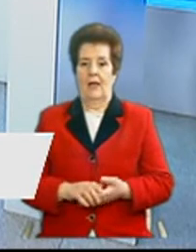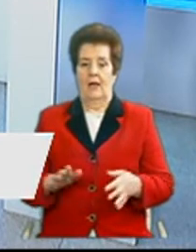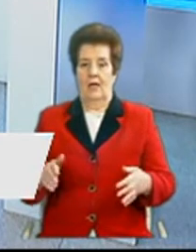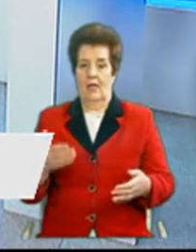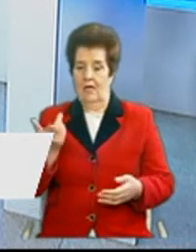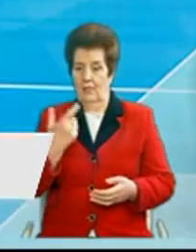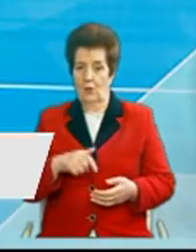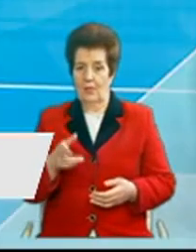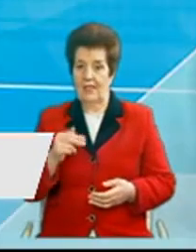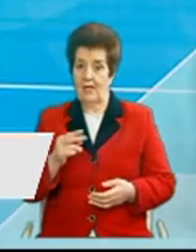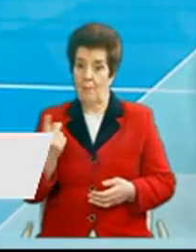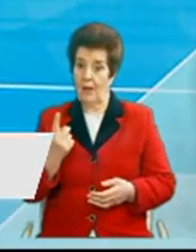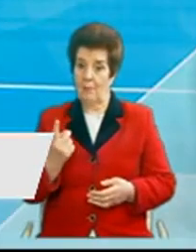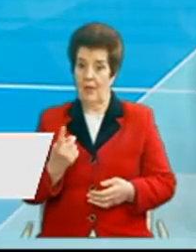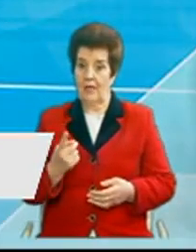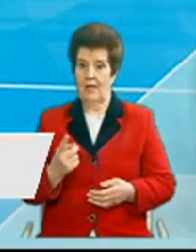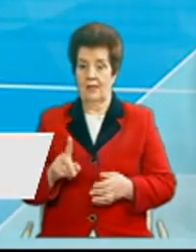Deliu, prima întrebare,